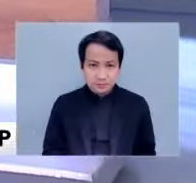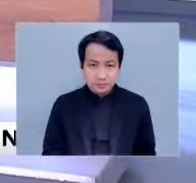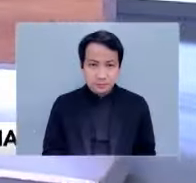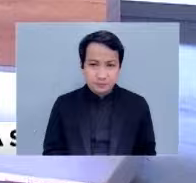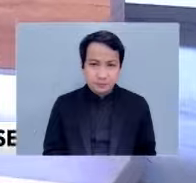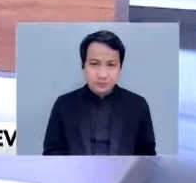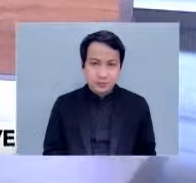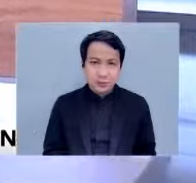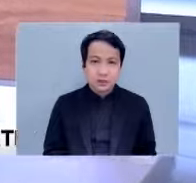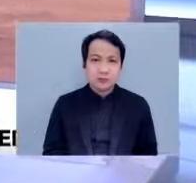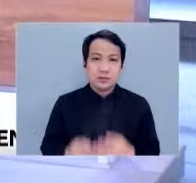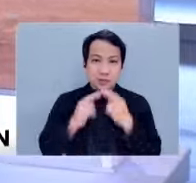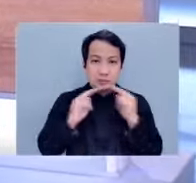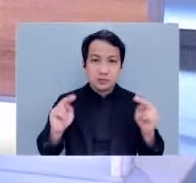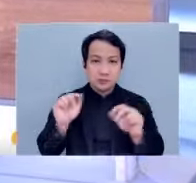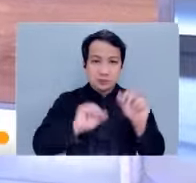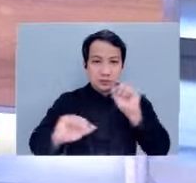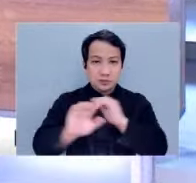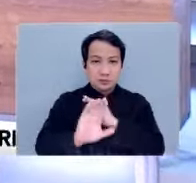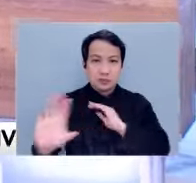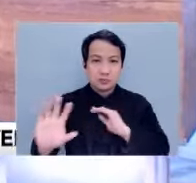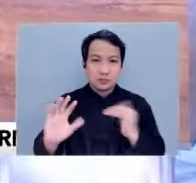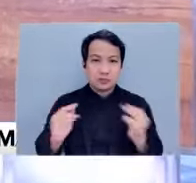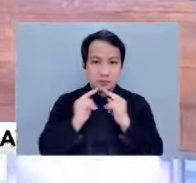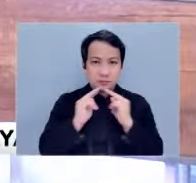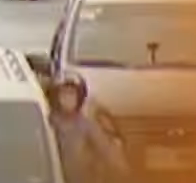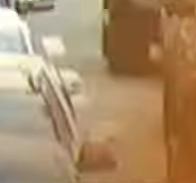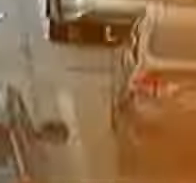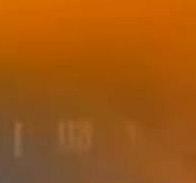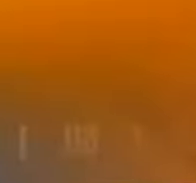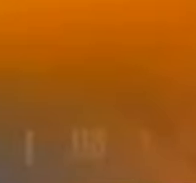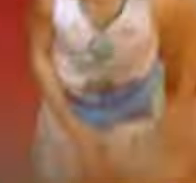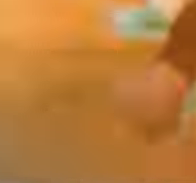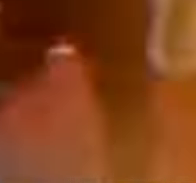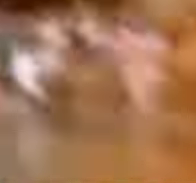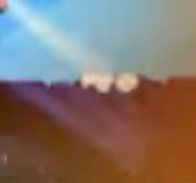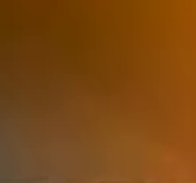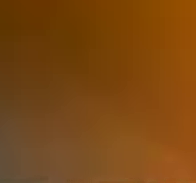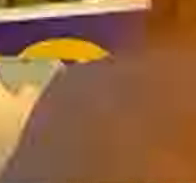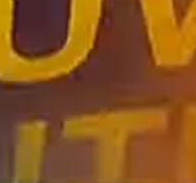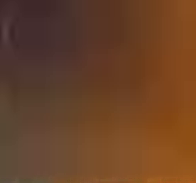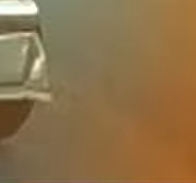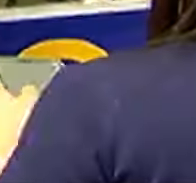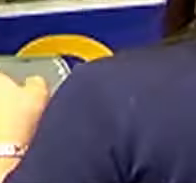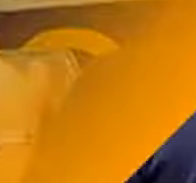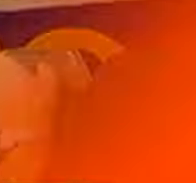Narito na mga umaaksyong balita ngayong araw. Ihatid namin mula mismo sa frontline sa umaga.